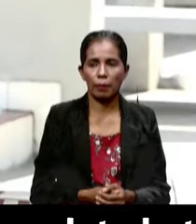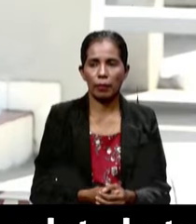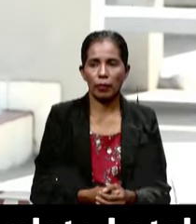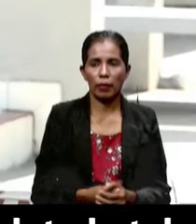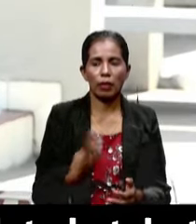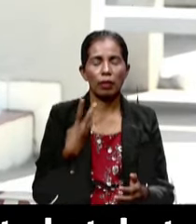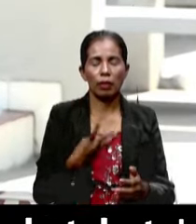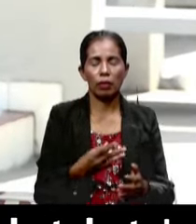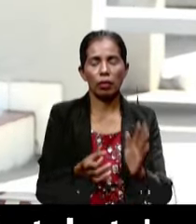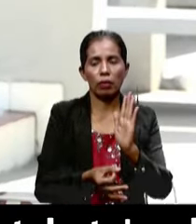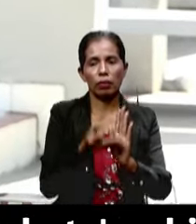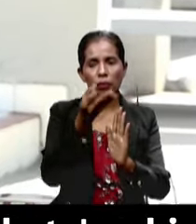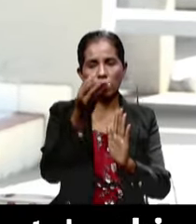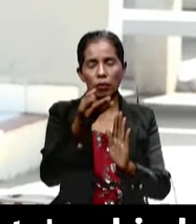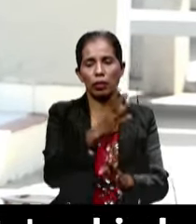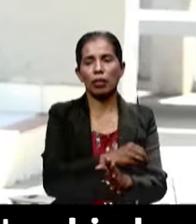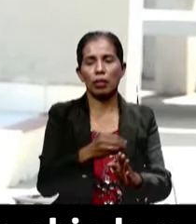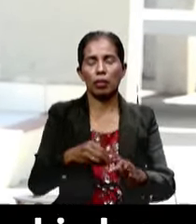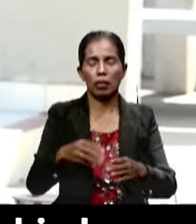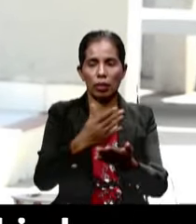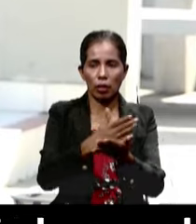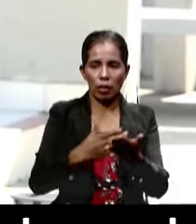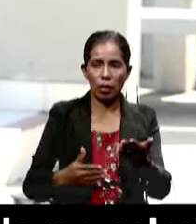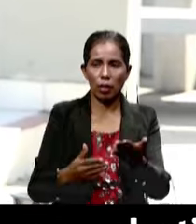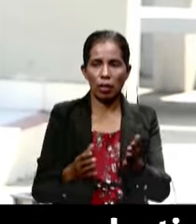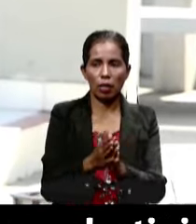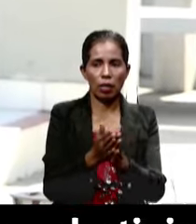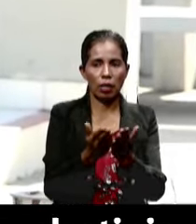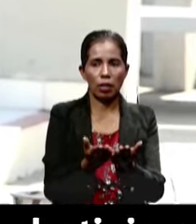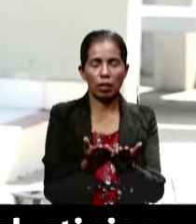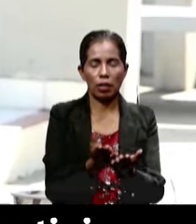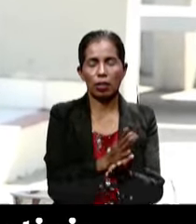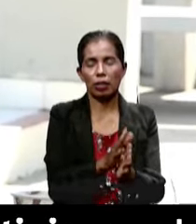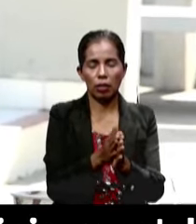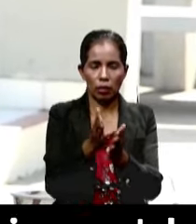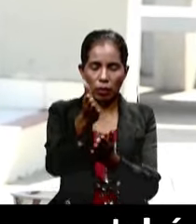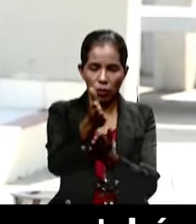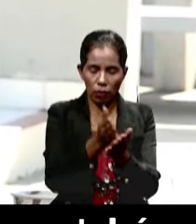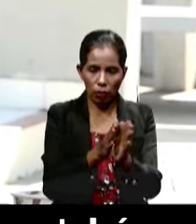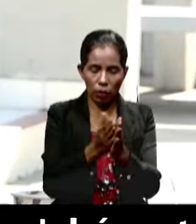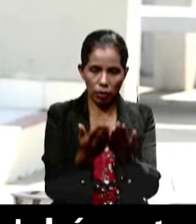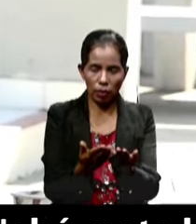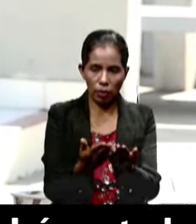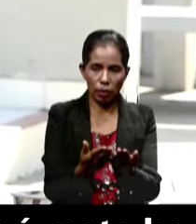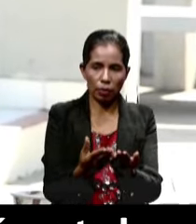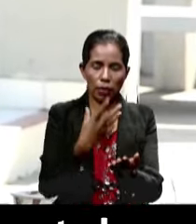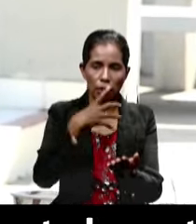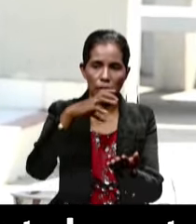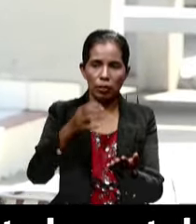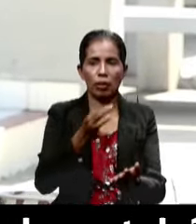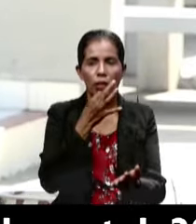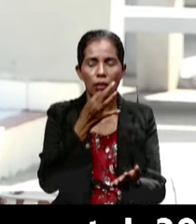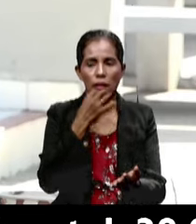lai fera fale habai uri lor la la fang na paling fera habai pera han